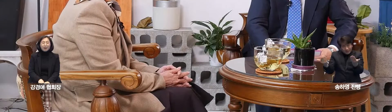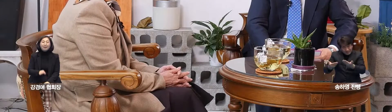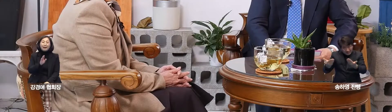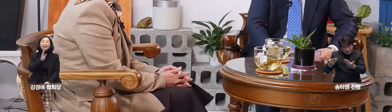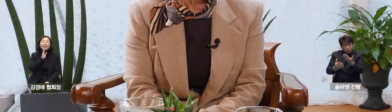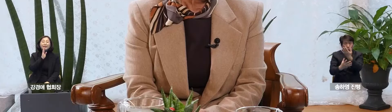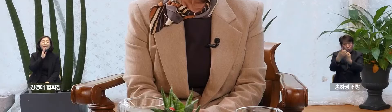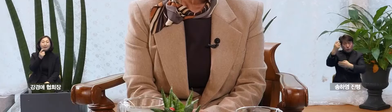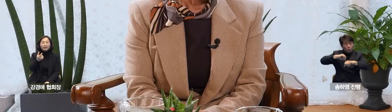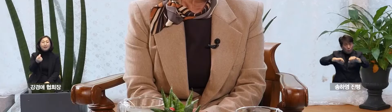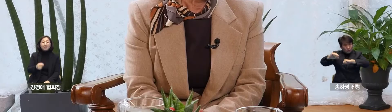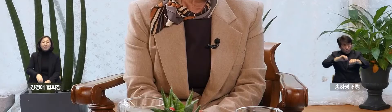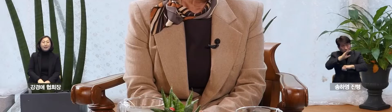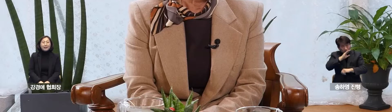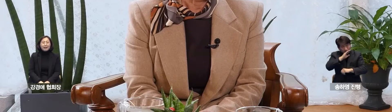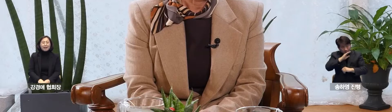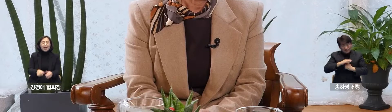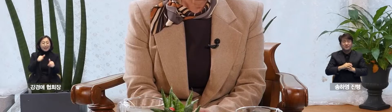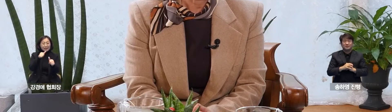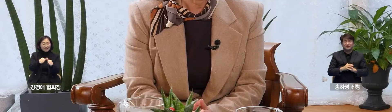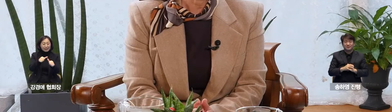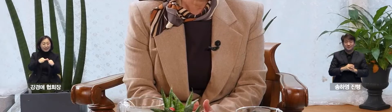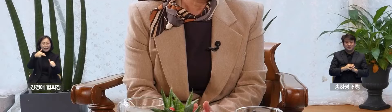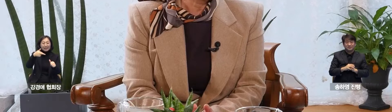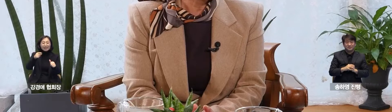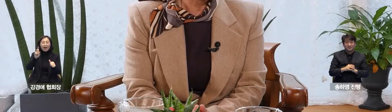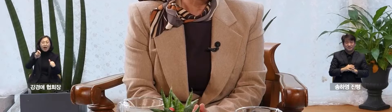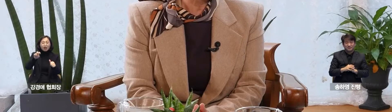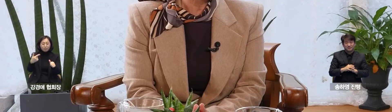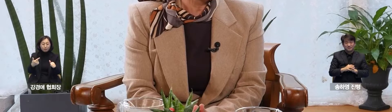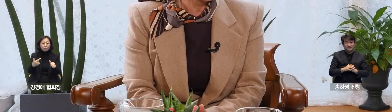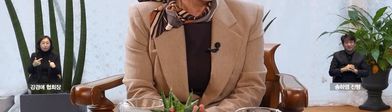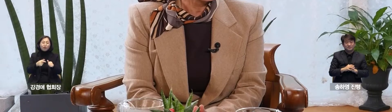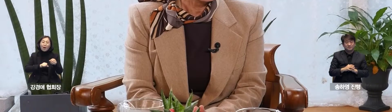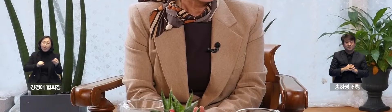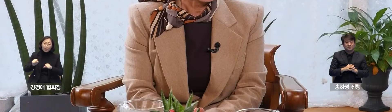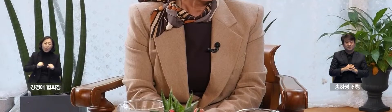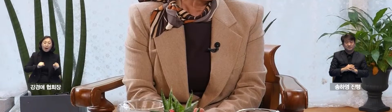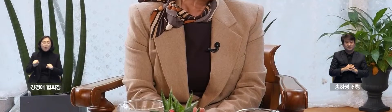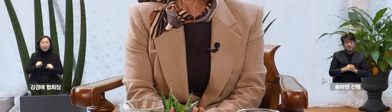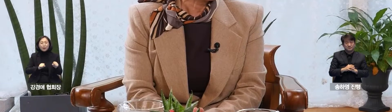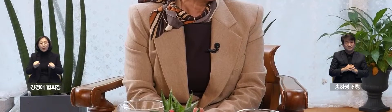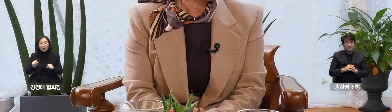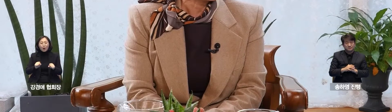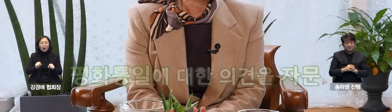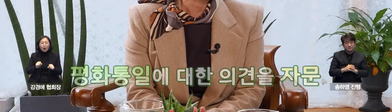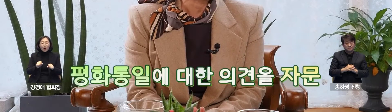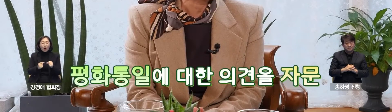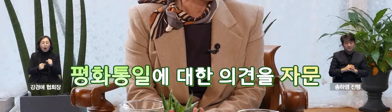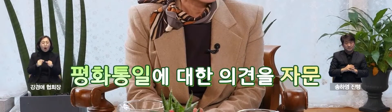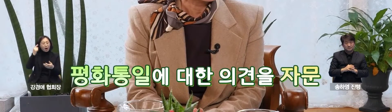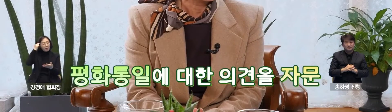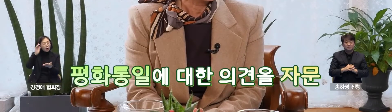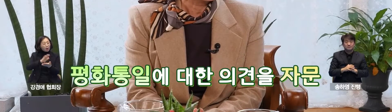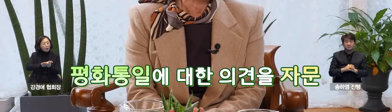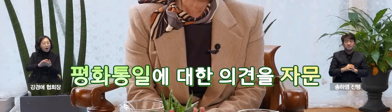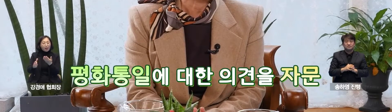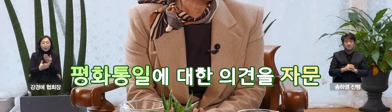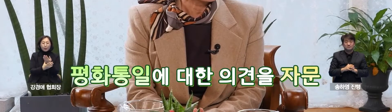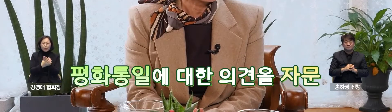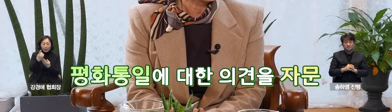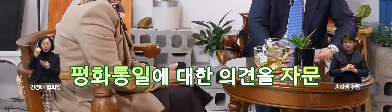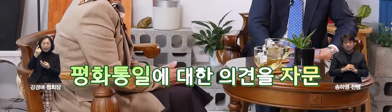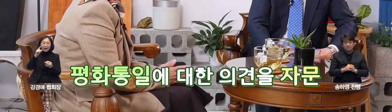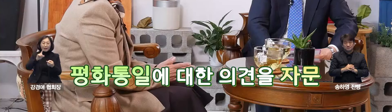맞아요. 그러니까 자문은 그런 활동을 하면서 최종적으로 어떤 통일 평화 통일에 대한